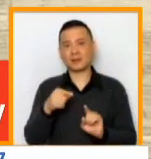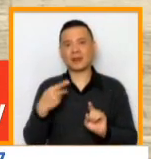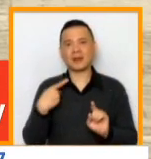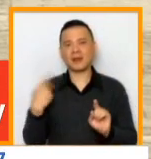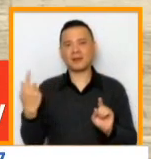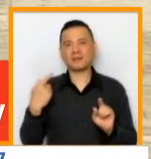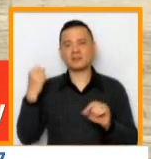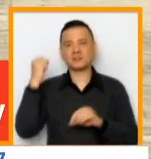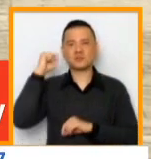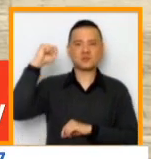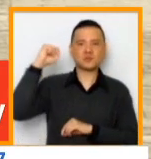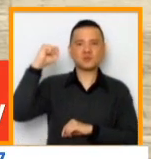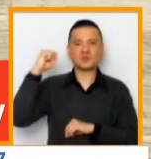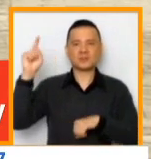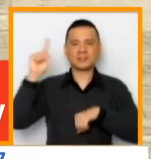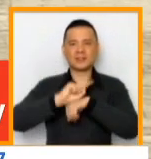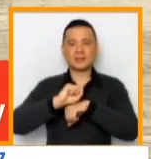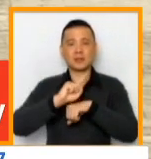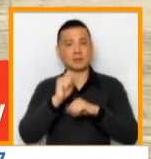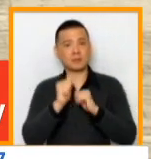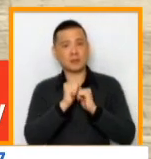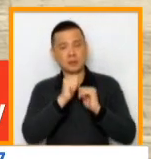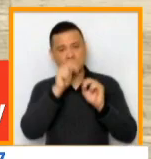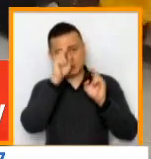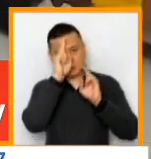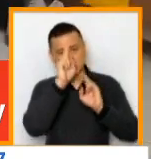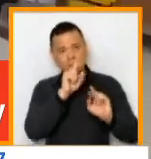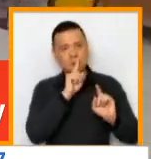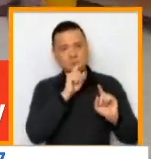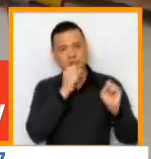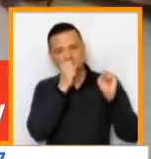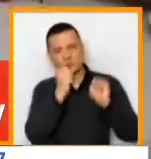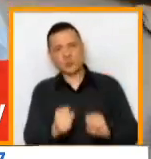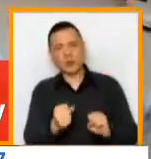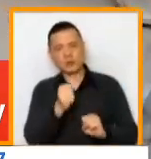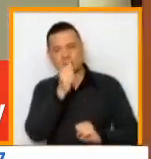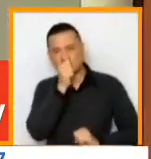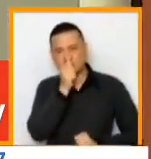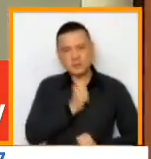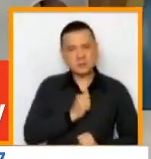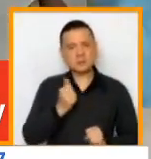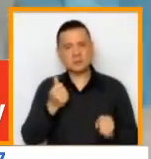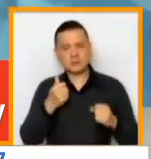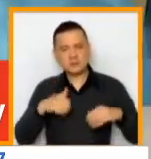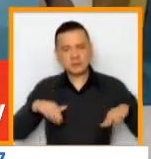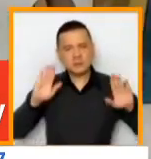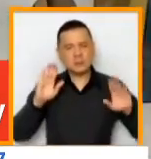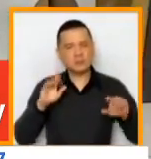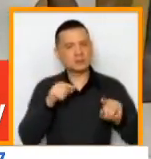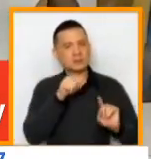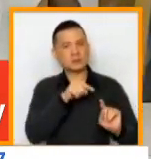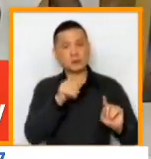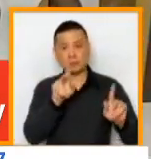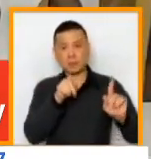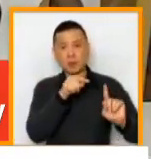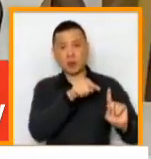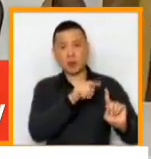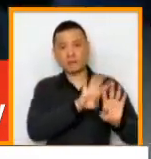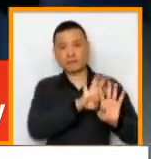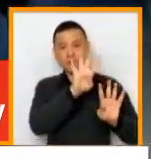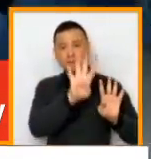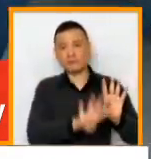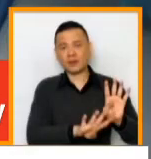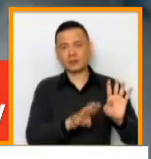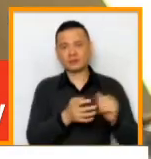ang dedikasyon, katapangan at sakripisyo ng ating mga frontliners sa pagharap sa pandemic. Sumasalamin daw ito sa katapangan na pinakita ng